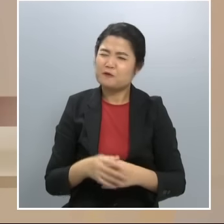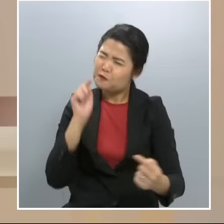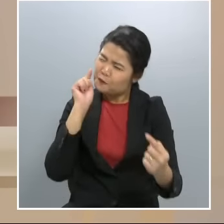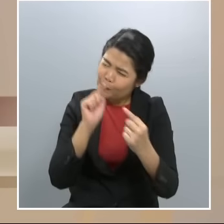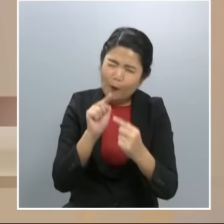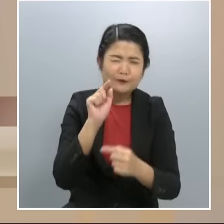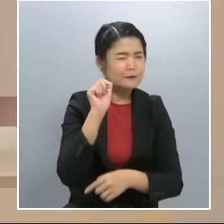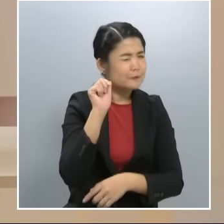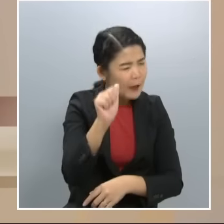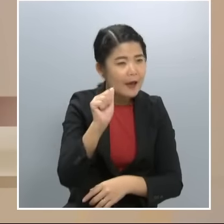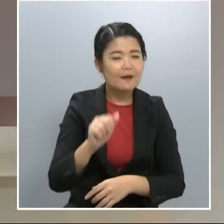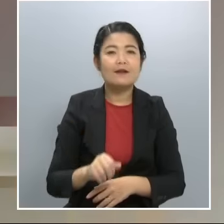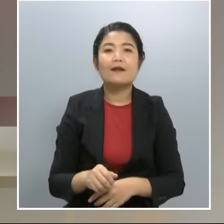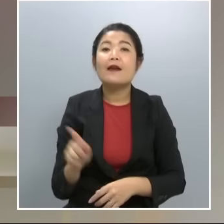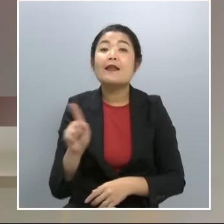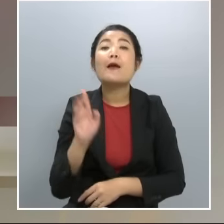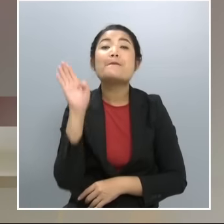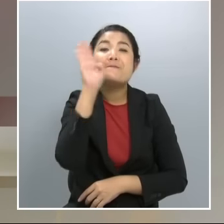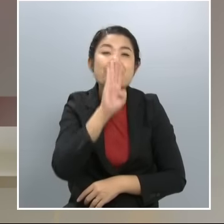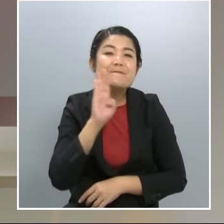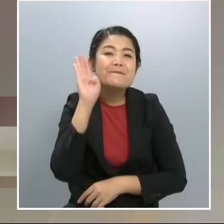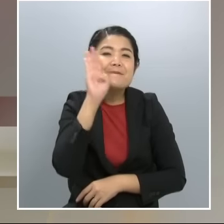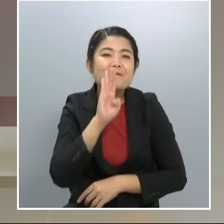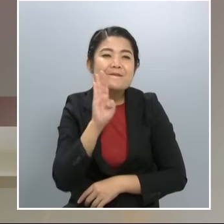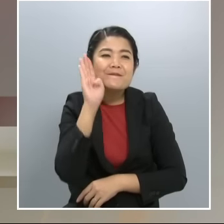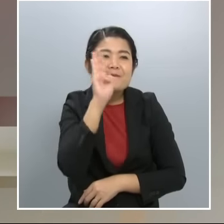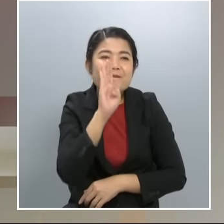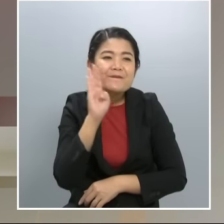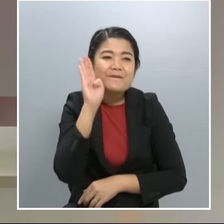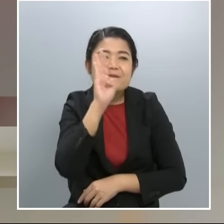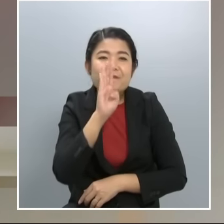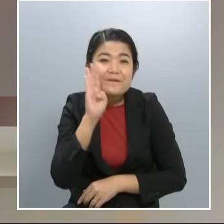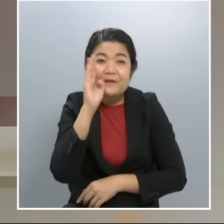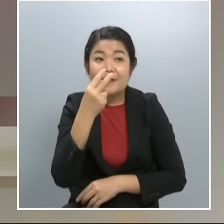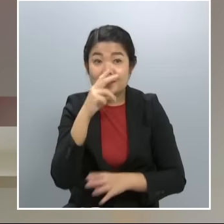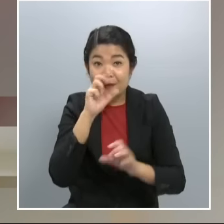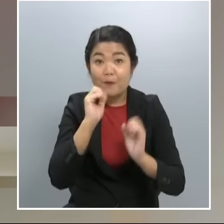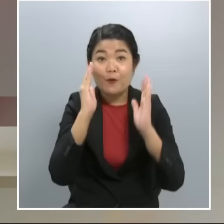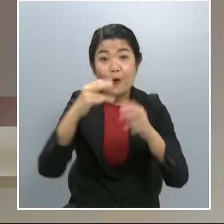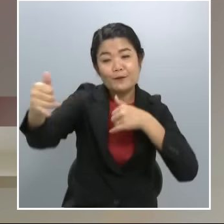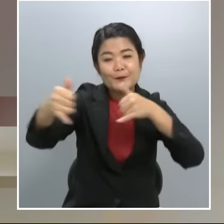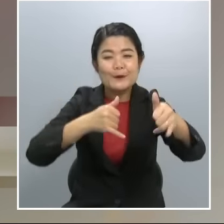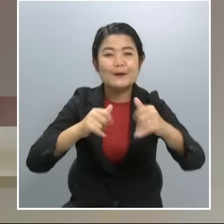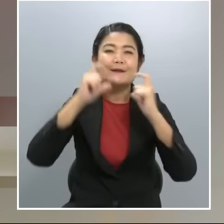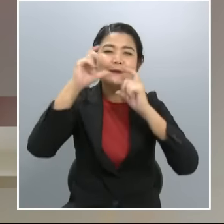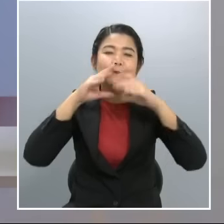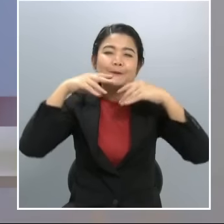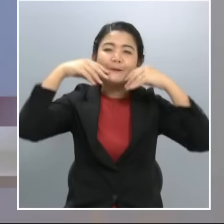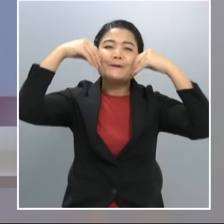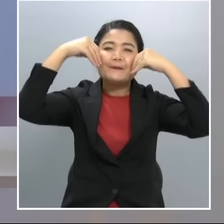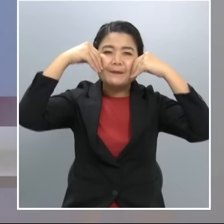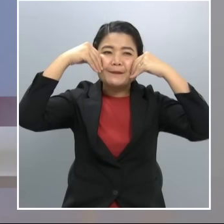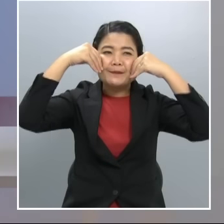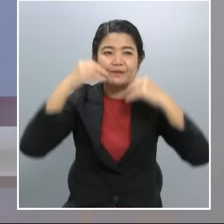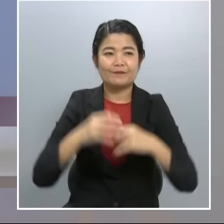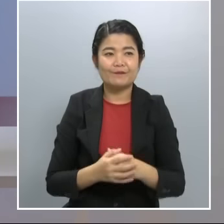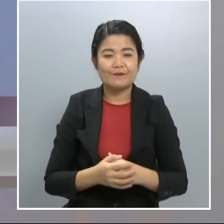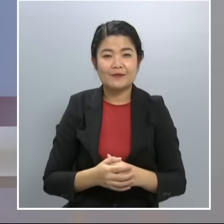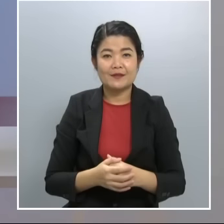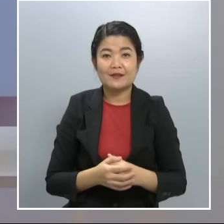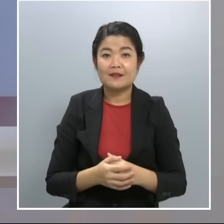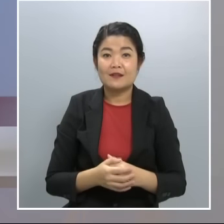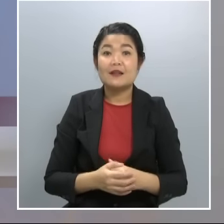คือแกเอาเบียร์มาแจกชาวบ้านด้วยค่ะนี่แล้วก็เห็นภาพคนมารับมีรอยยิ้มบนใบหน้าแบบนี้นะคะเจ้าตัวเขียนเอา